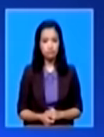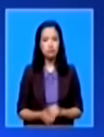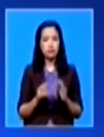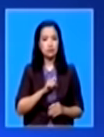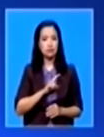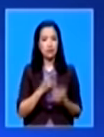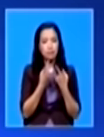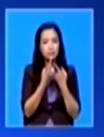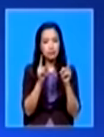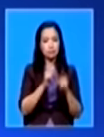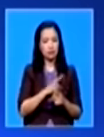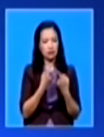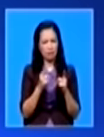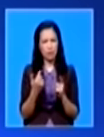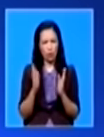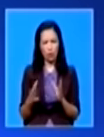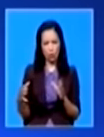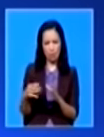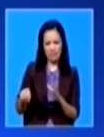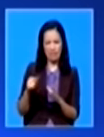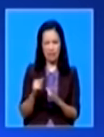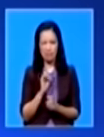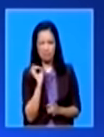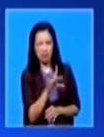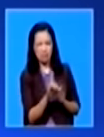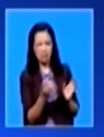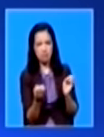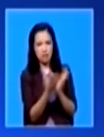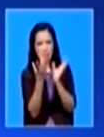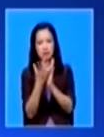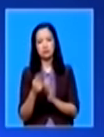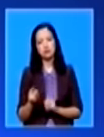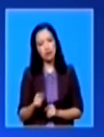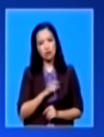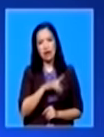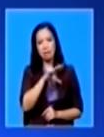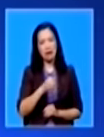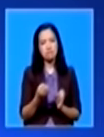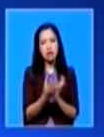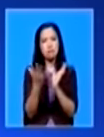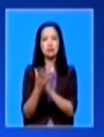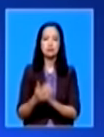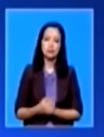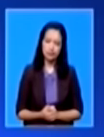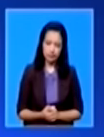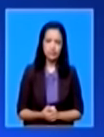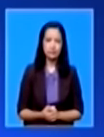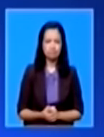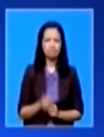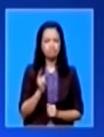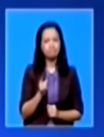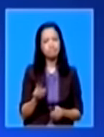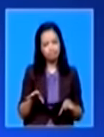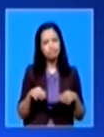างศาสนากันแต่ก็มีคนกลุ่มหนึ่งที่ทำให้มันเกิดความแตกแยกใช้ศาสนาเป็นเครื่องมือทำนองนี้แล้วก็อ้างโน่นนี่มานะซึ่งจริงเราก็